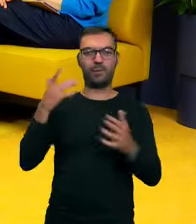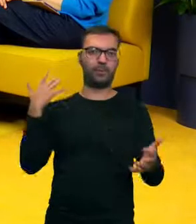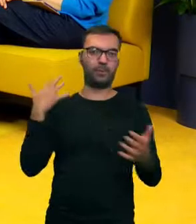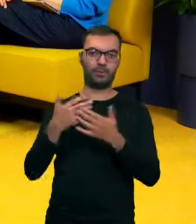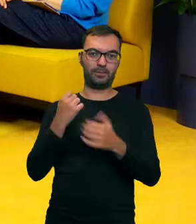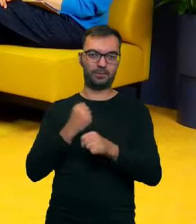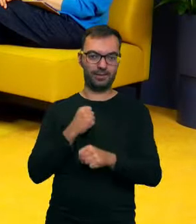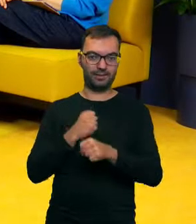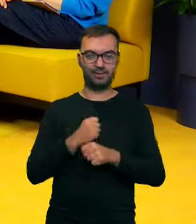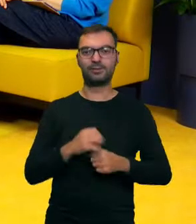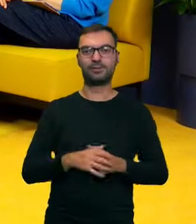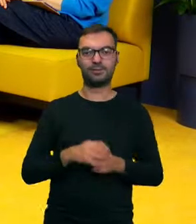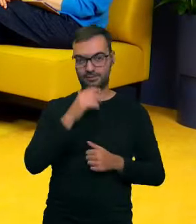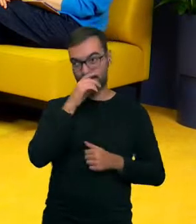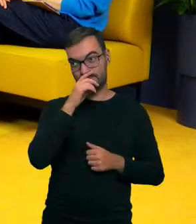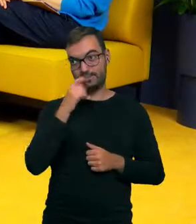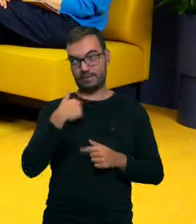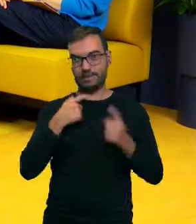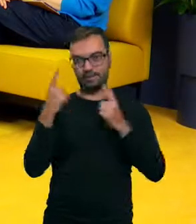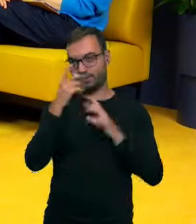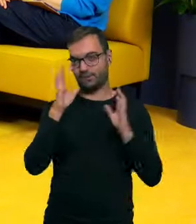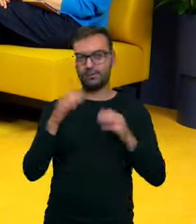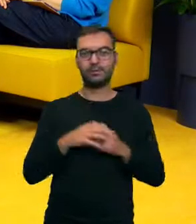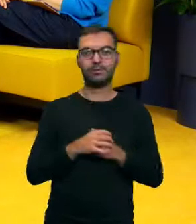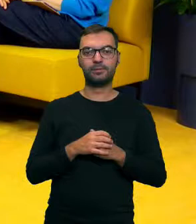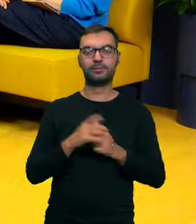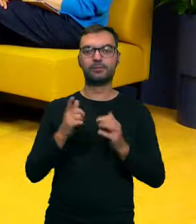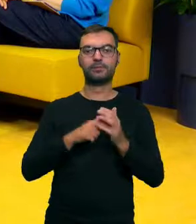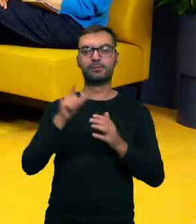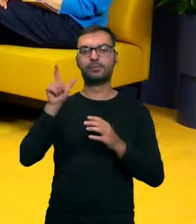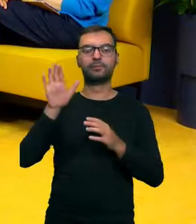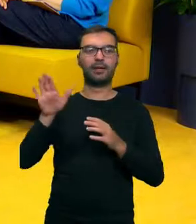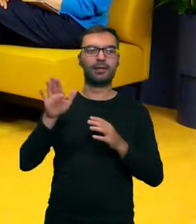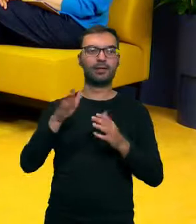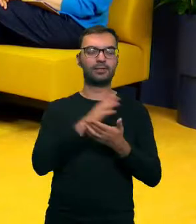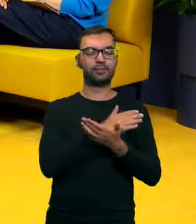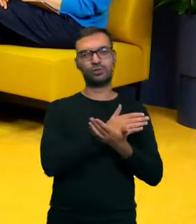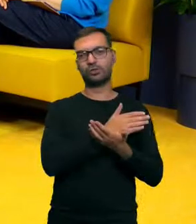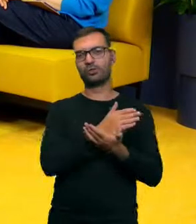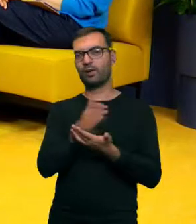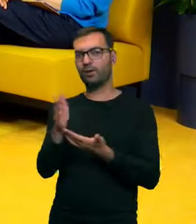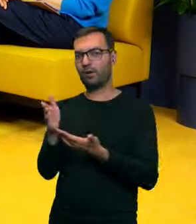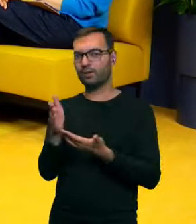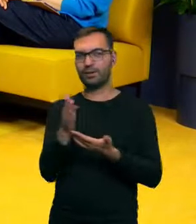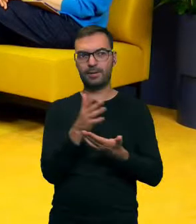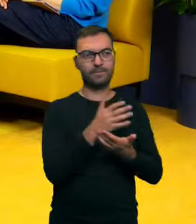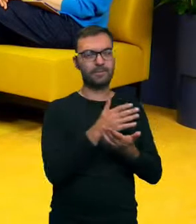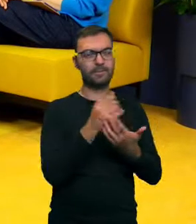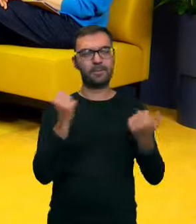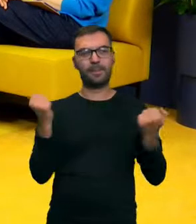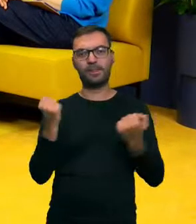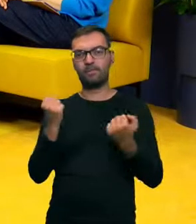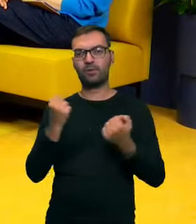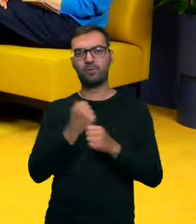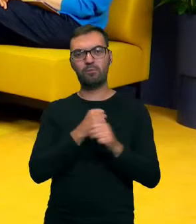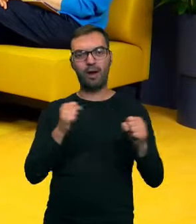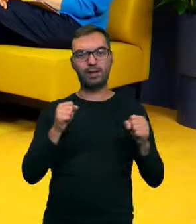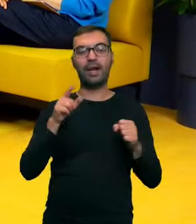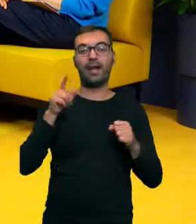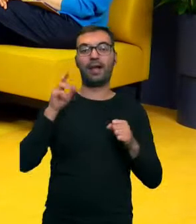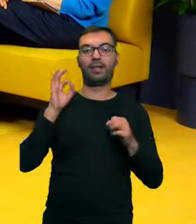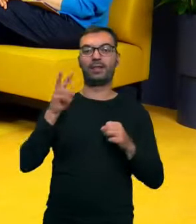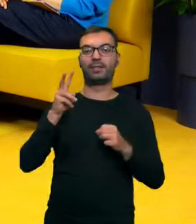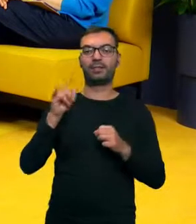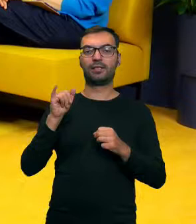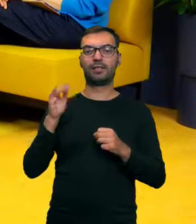zrobił. Przynajmniej tak mi się wydaje generalnie, bo najczęściej on ma dosyć szerokie, takie bardzo mocno grane postaci, a tutaj